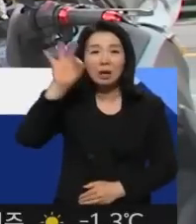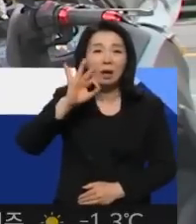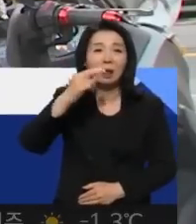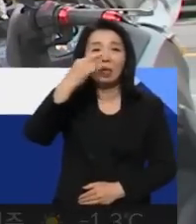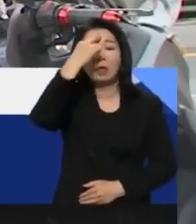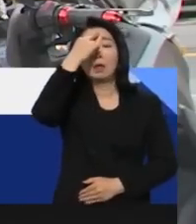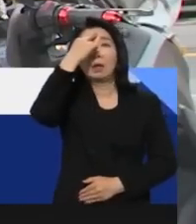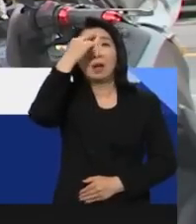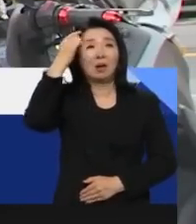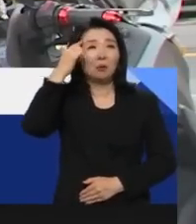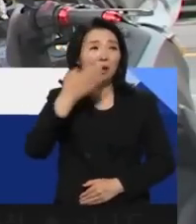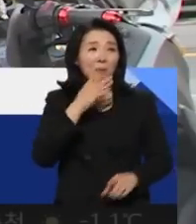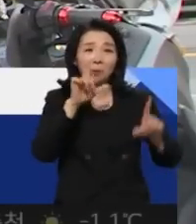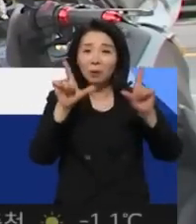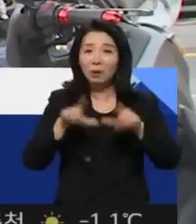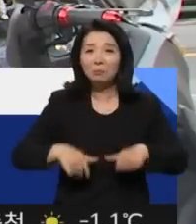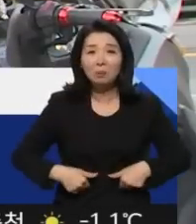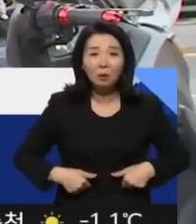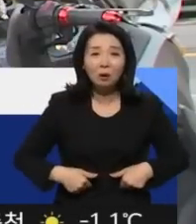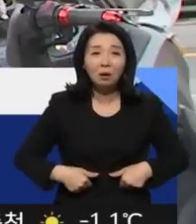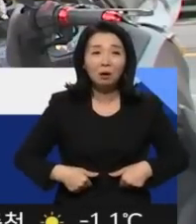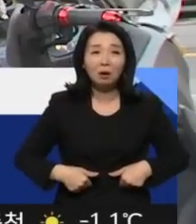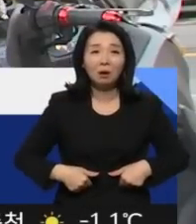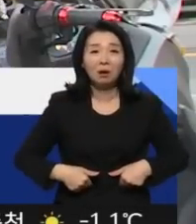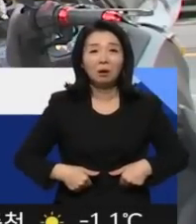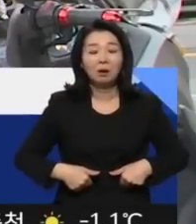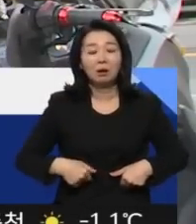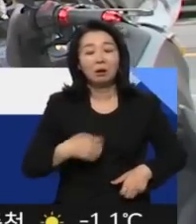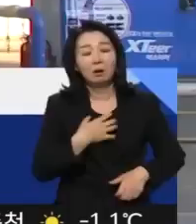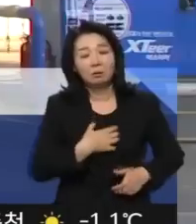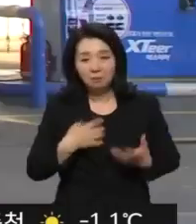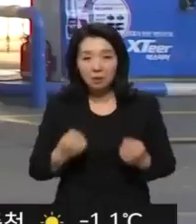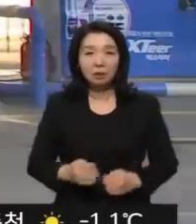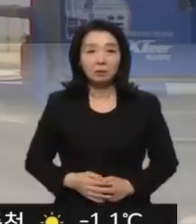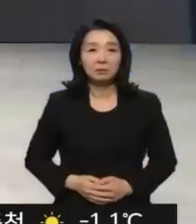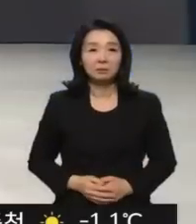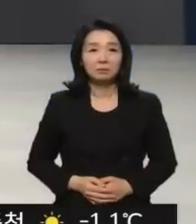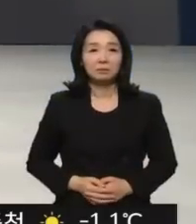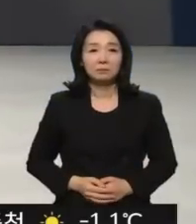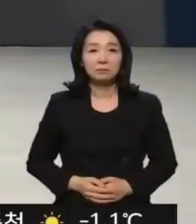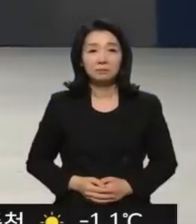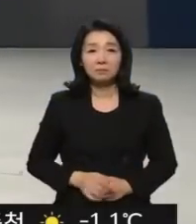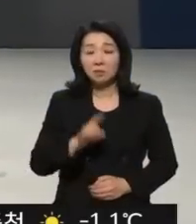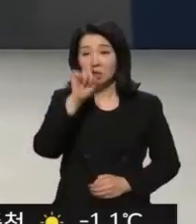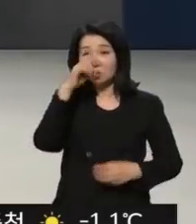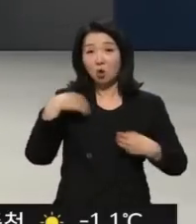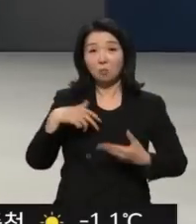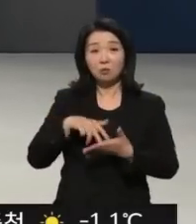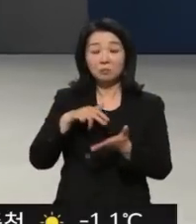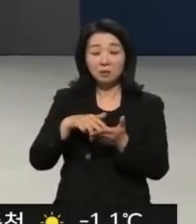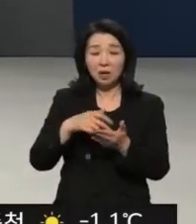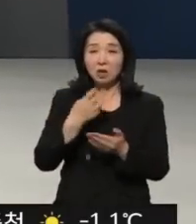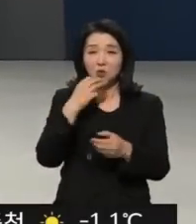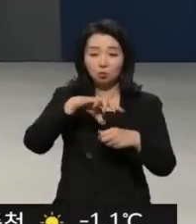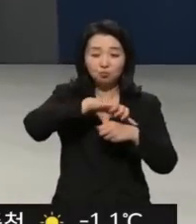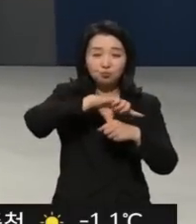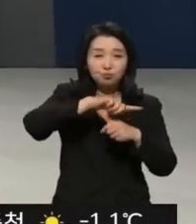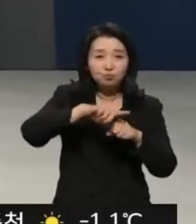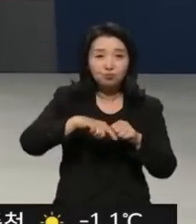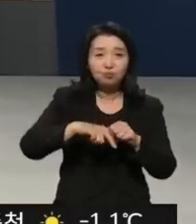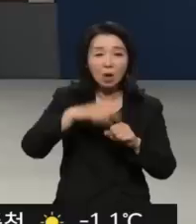생계가 달린 문제라 아무래도 걱정은 되죠. 네, 정부에 따르면 수도권 주유소의